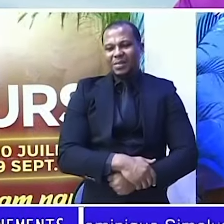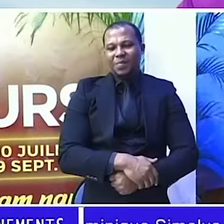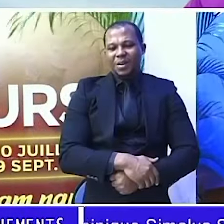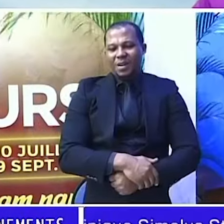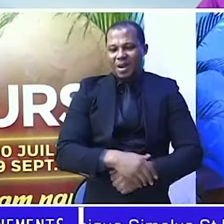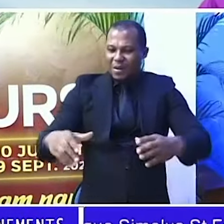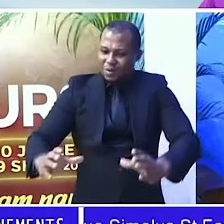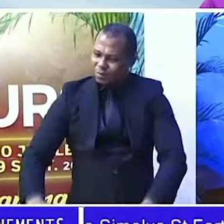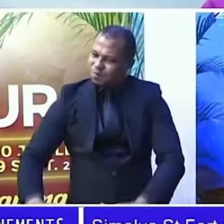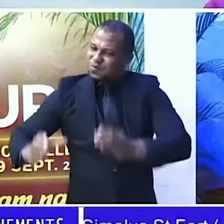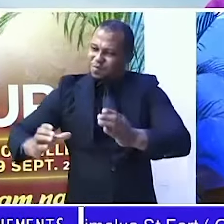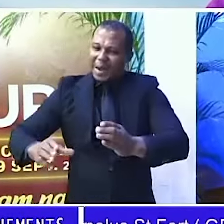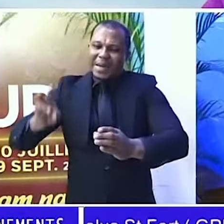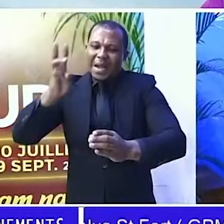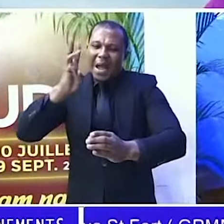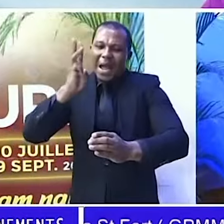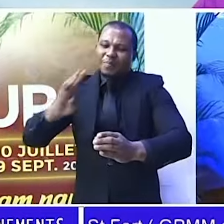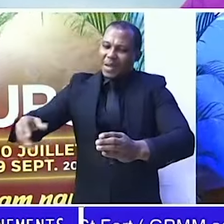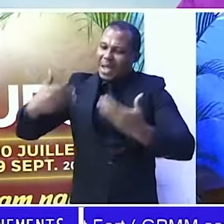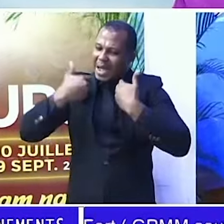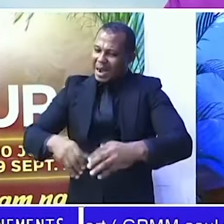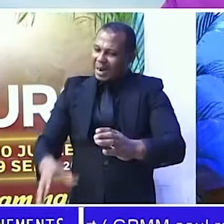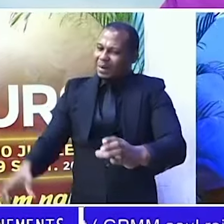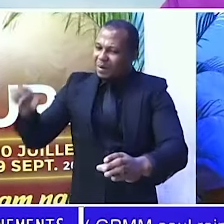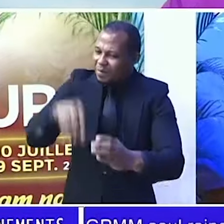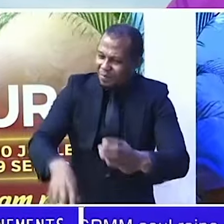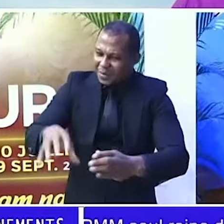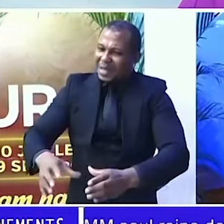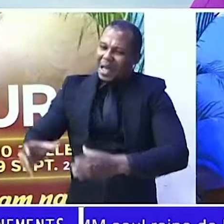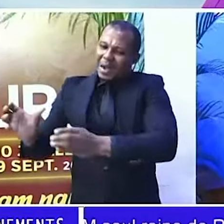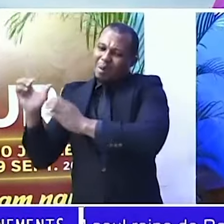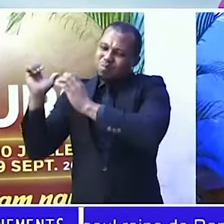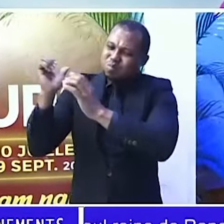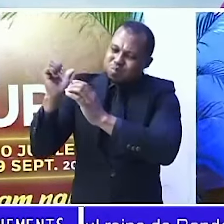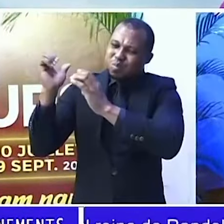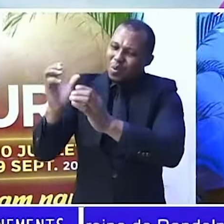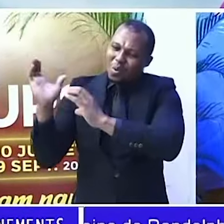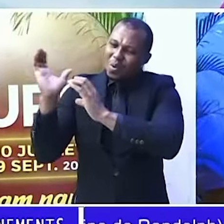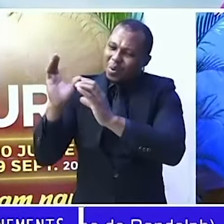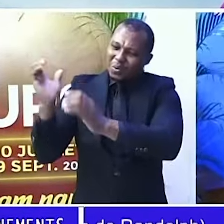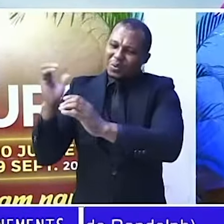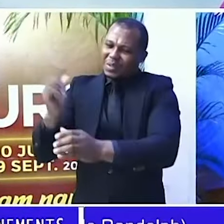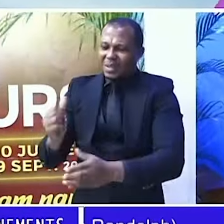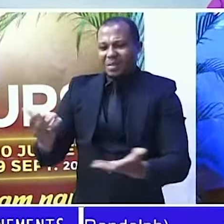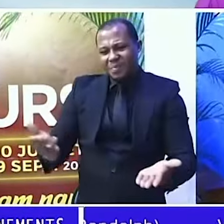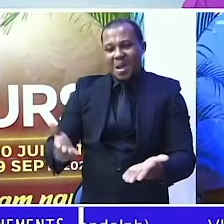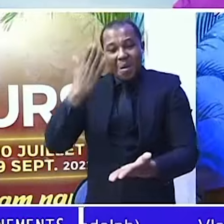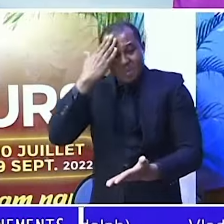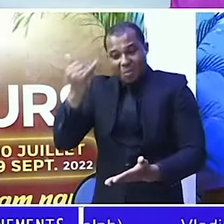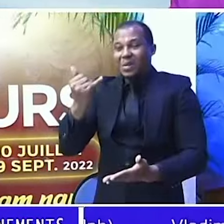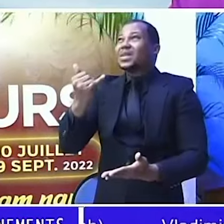rad avec ti moun k'ap marcher traîner derrière yo qui ça passé yo là pour dire bon Dieu merci oui n'ap di